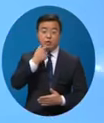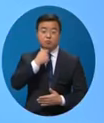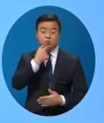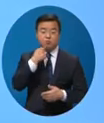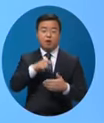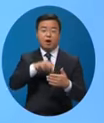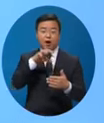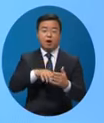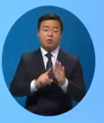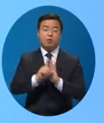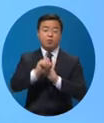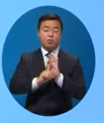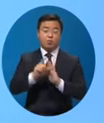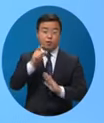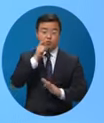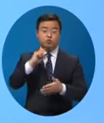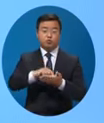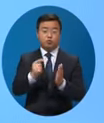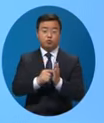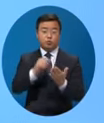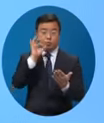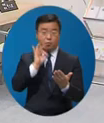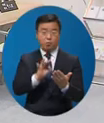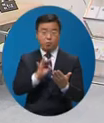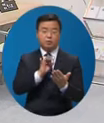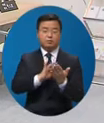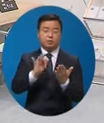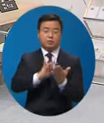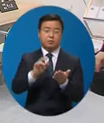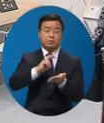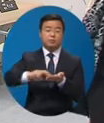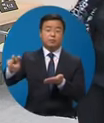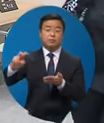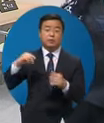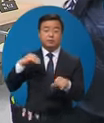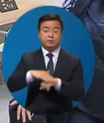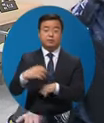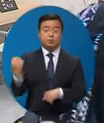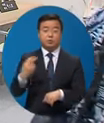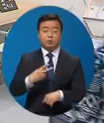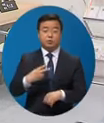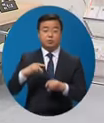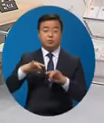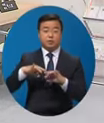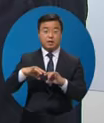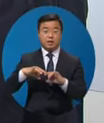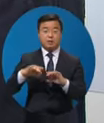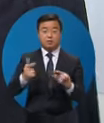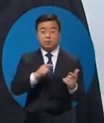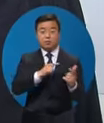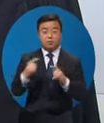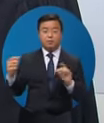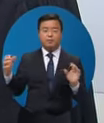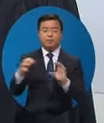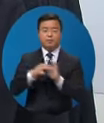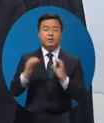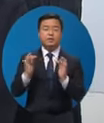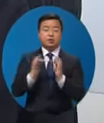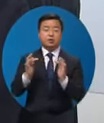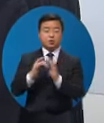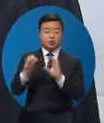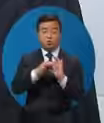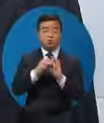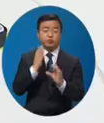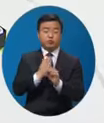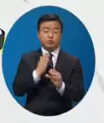감지해 스마트폰으로 알려주는 겁니다. 가전제품도 인터넷과 빠르게 융합되고 있습니다. 맞벌이 엄마가